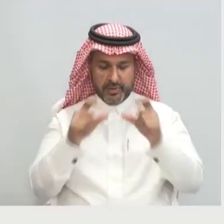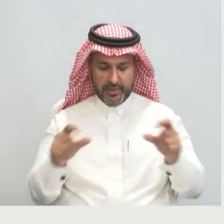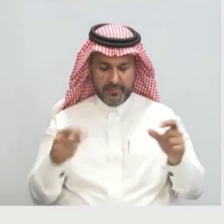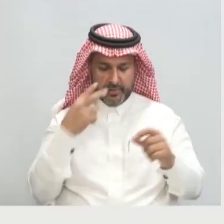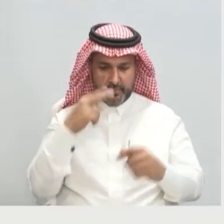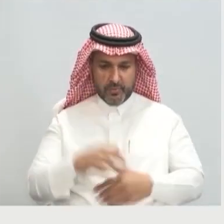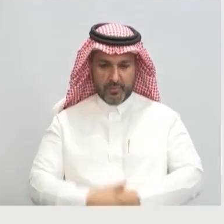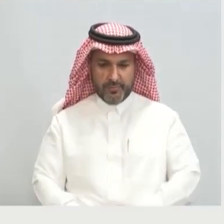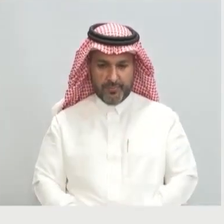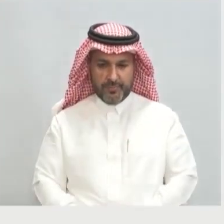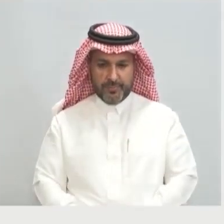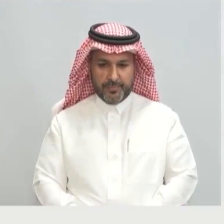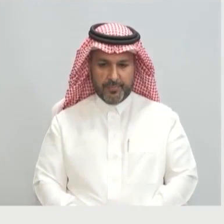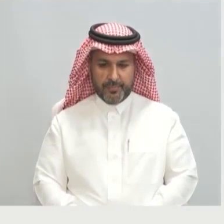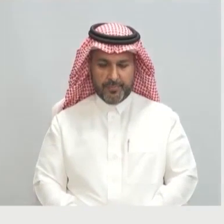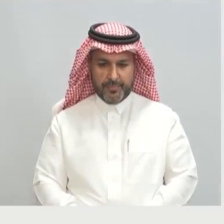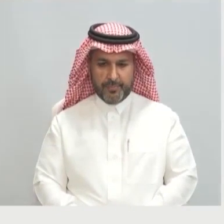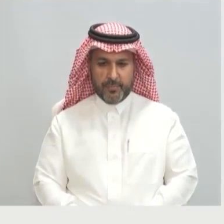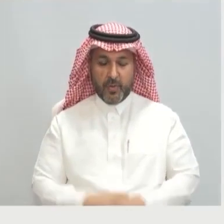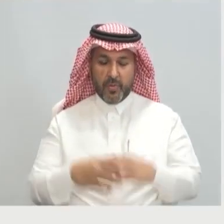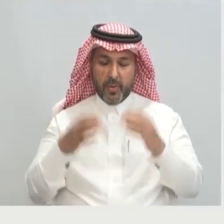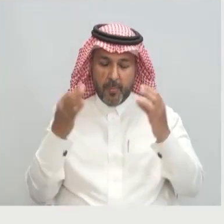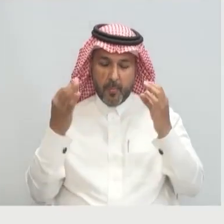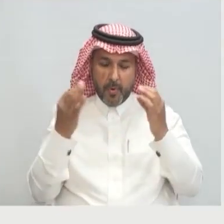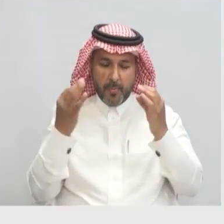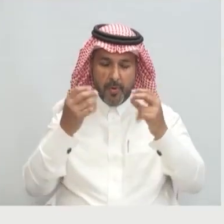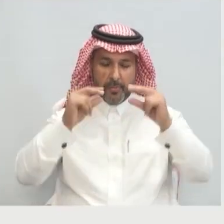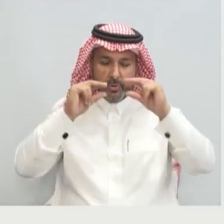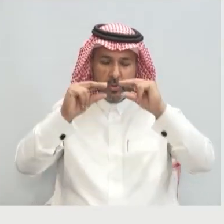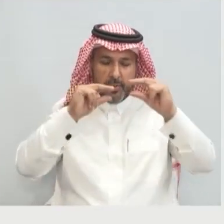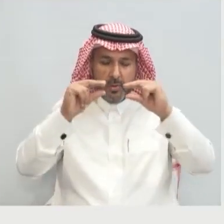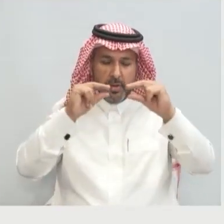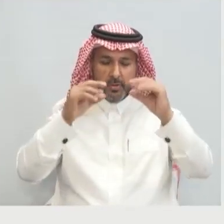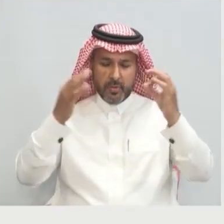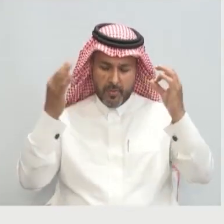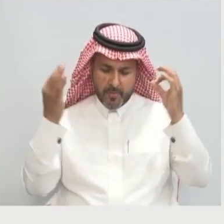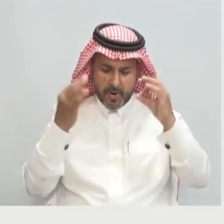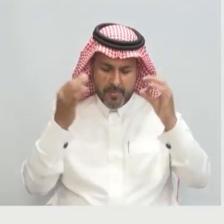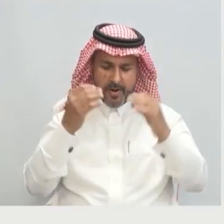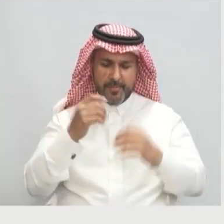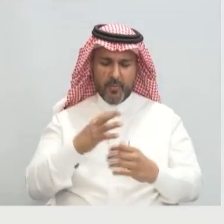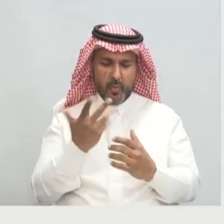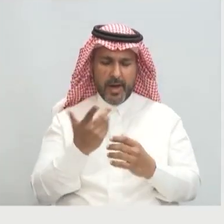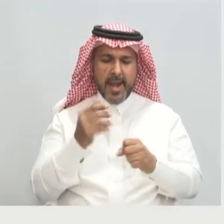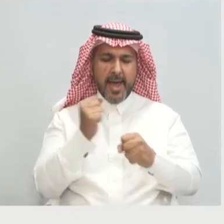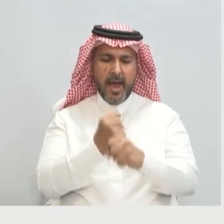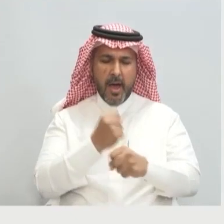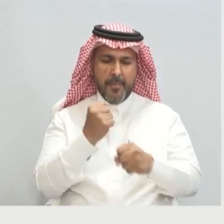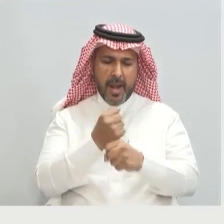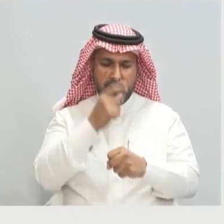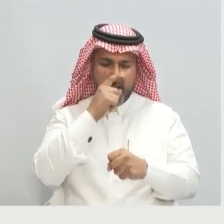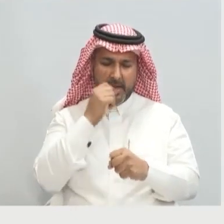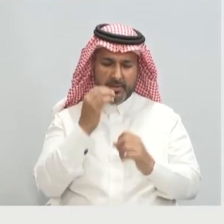الدرس يعد التواصل امرا في غايه الاهميه وحاجه ضروريه للموظفين على مستوى المنظمه